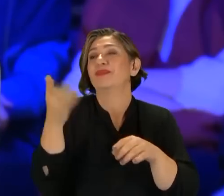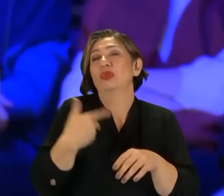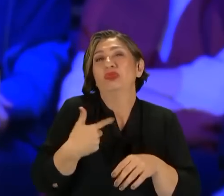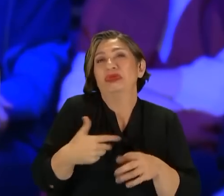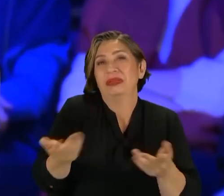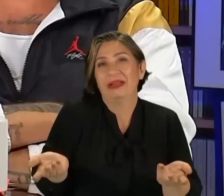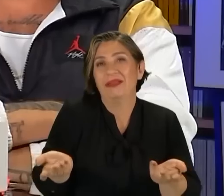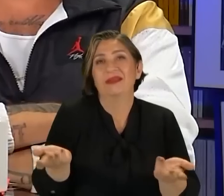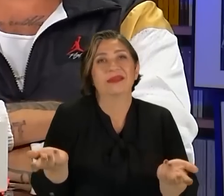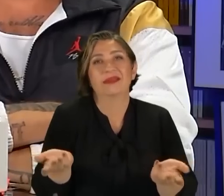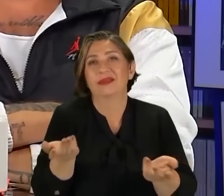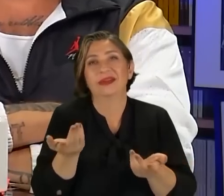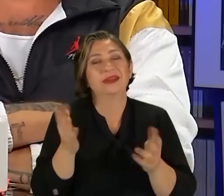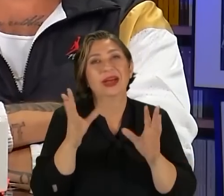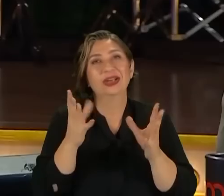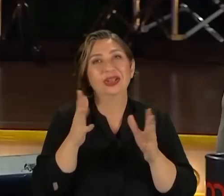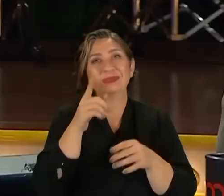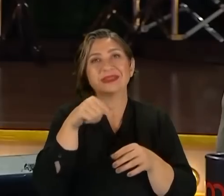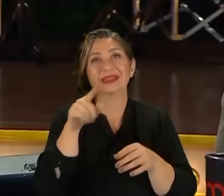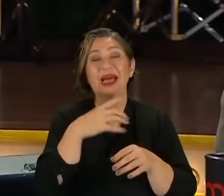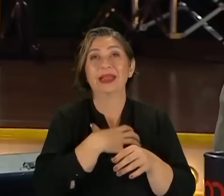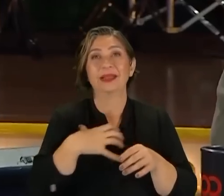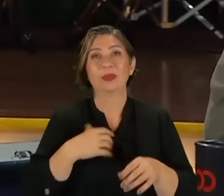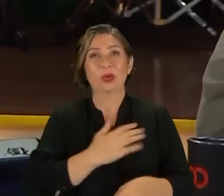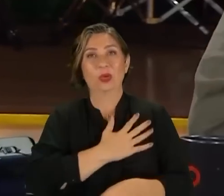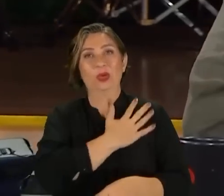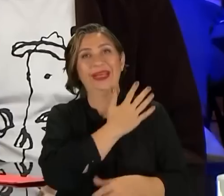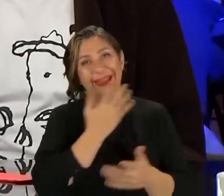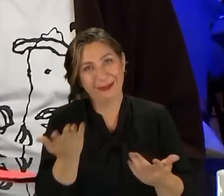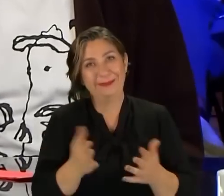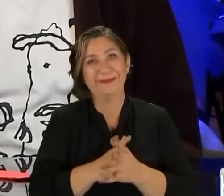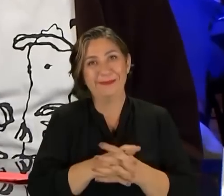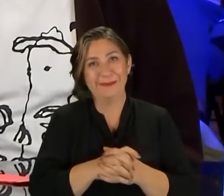umurunda değil. Oh, ne acayipsiniz ya. Annem gururlandı. Evet.